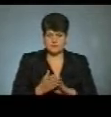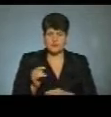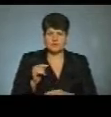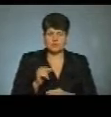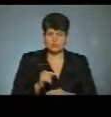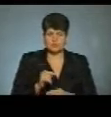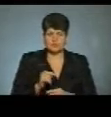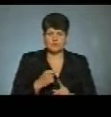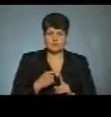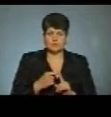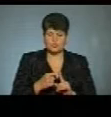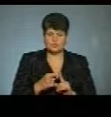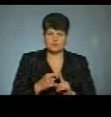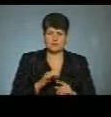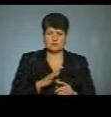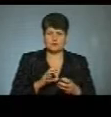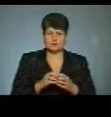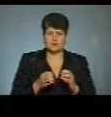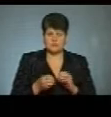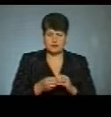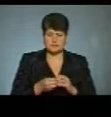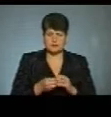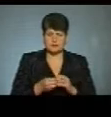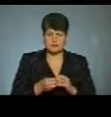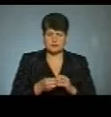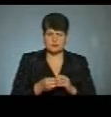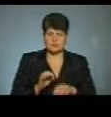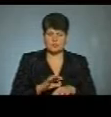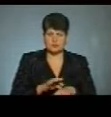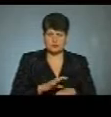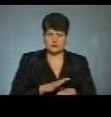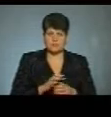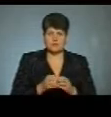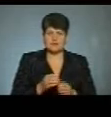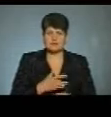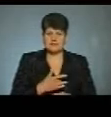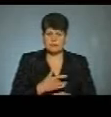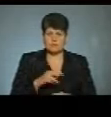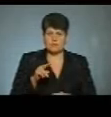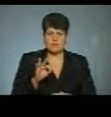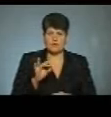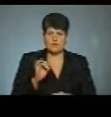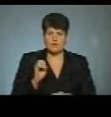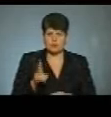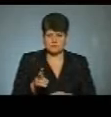і плюс супутня патологія дитини була проблеми з серцем, пороб вроджений.